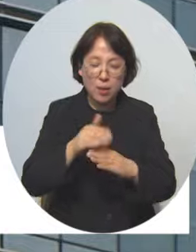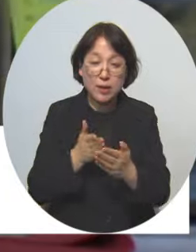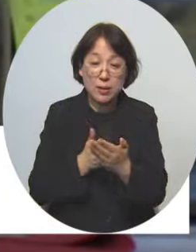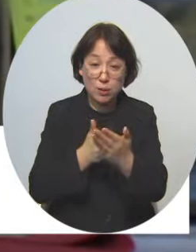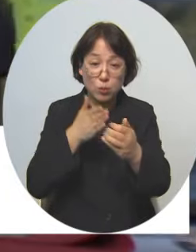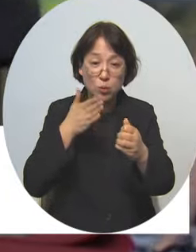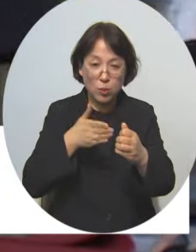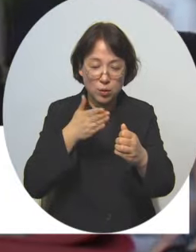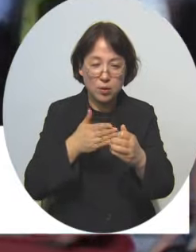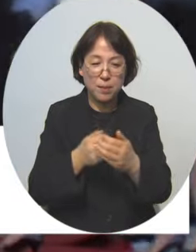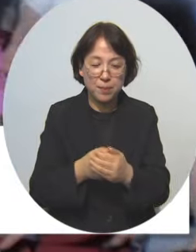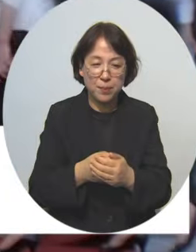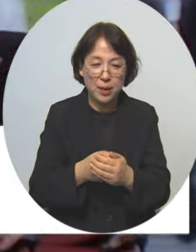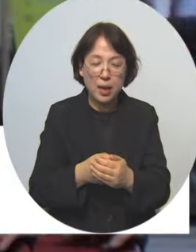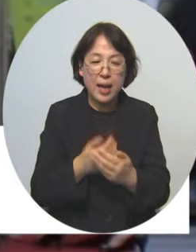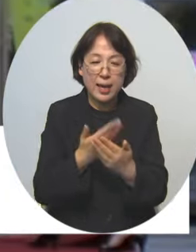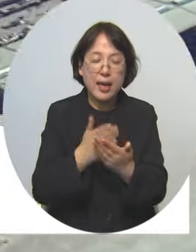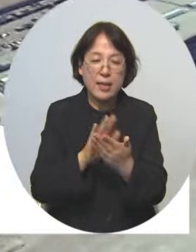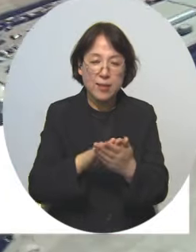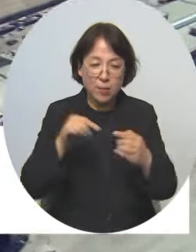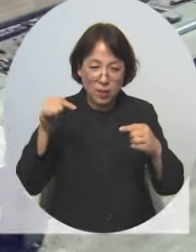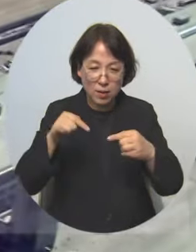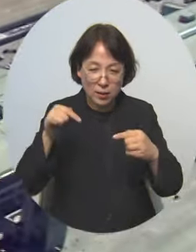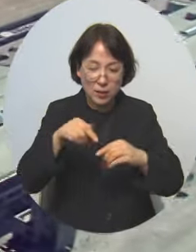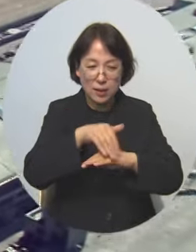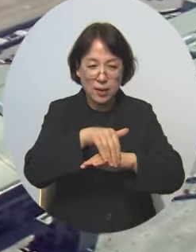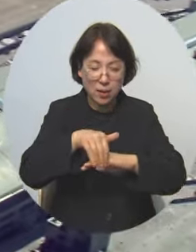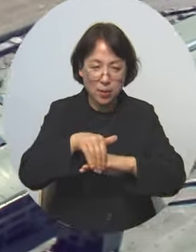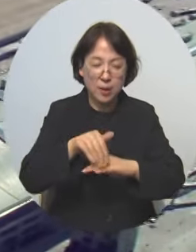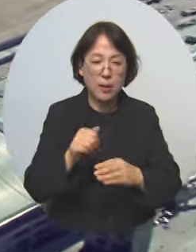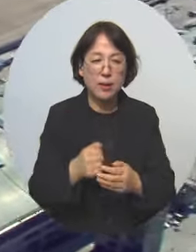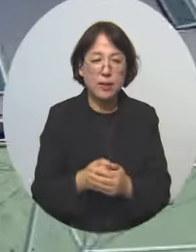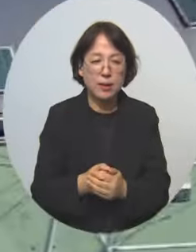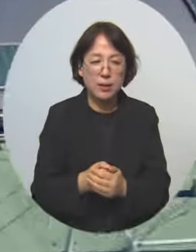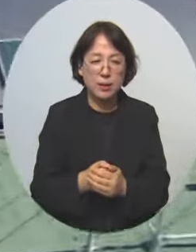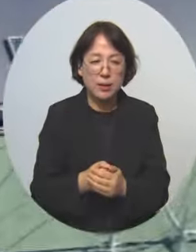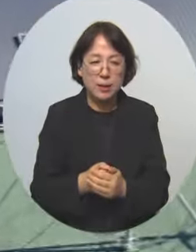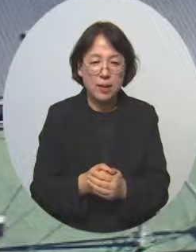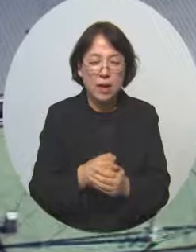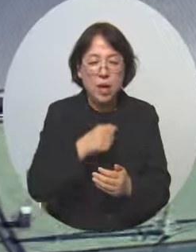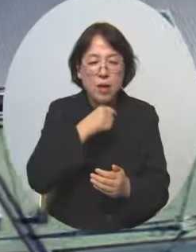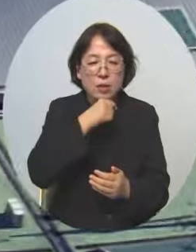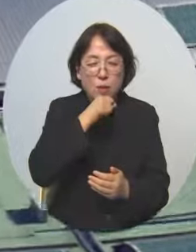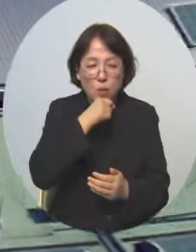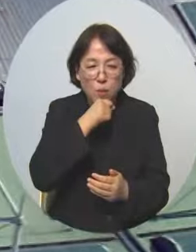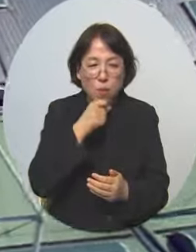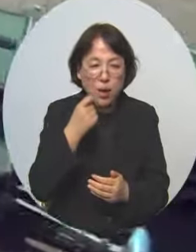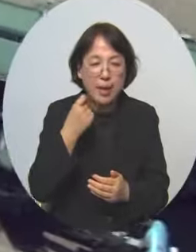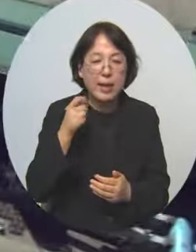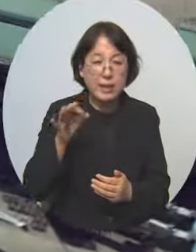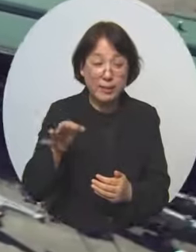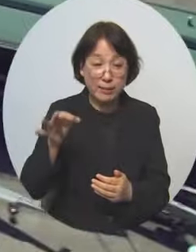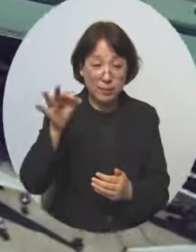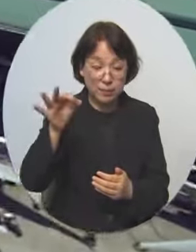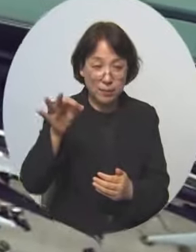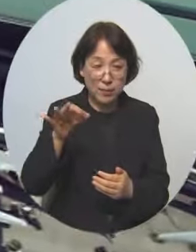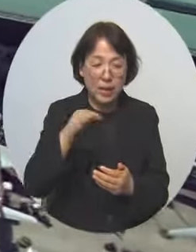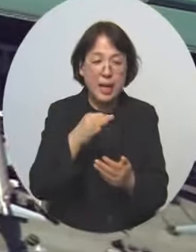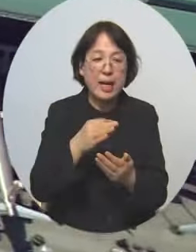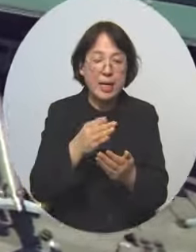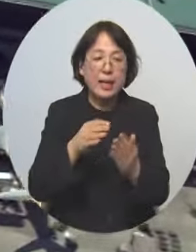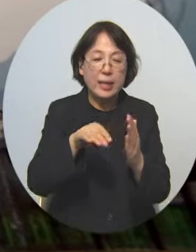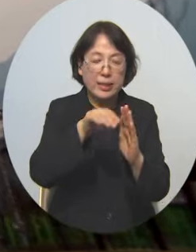개선 컨설팅을 실시할 계획입니다. 성과급은 보통 이상인 기관을 대상으로 유형별, 등급별로 차등